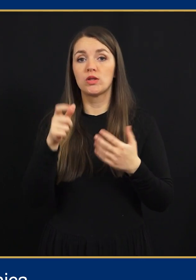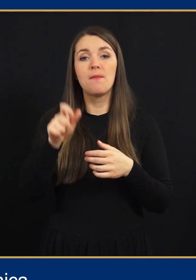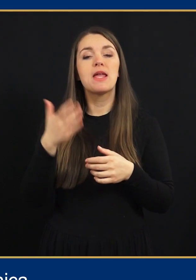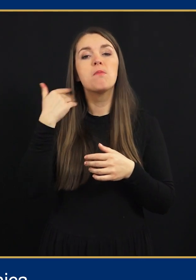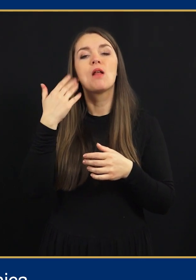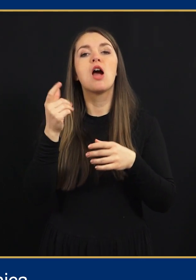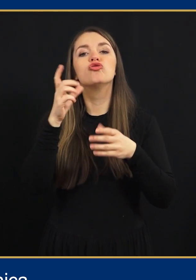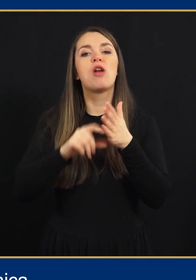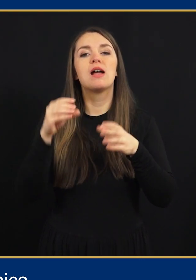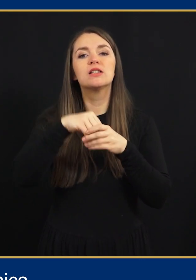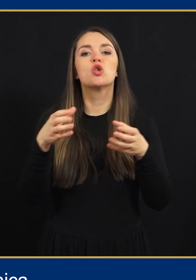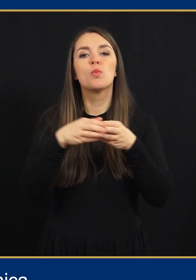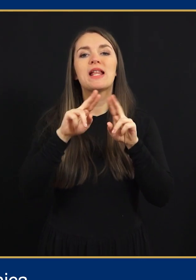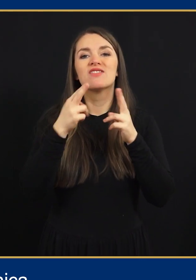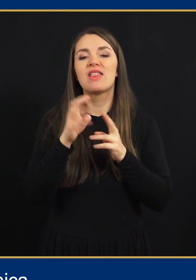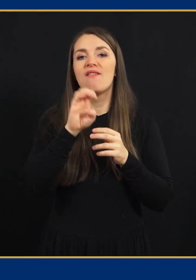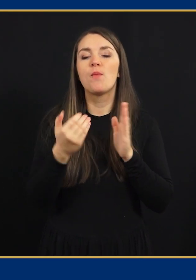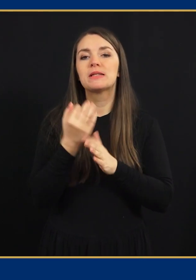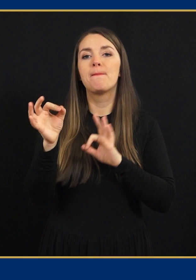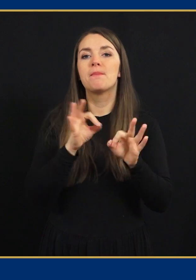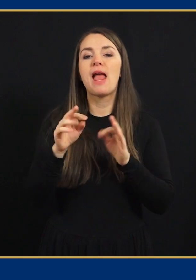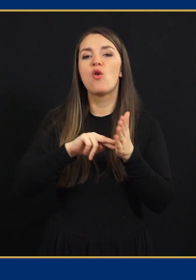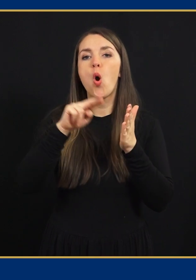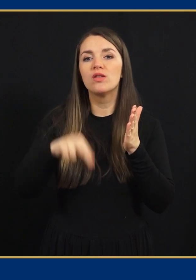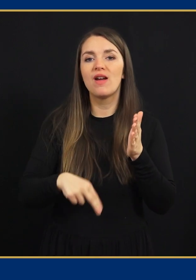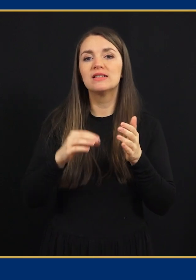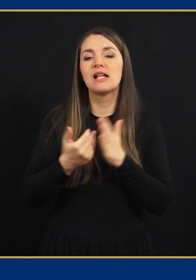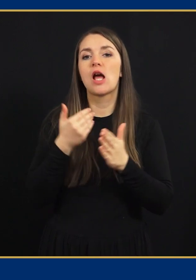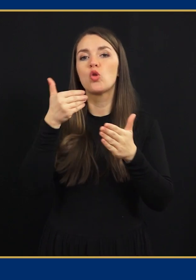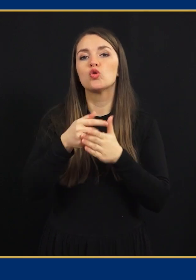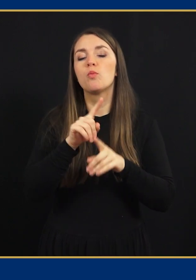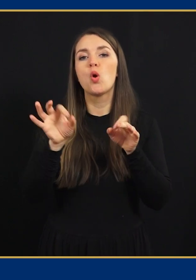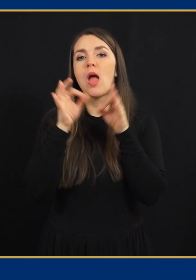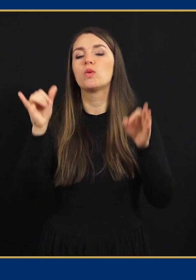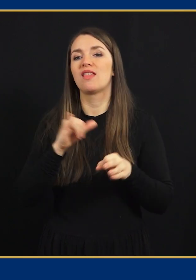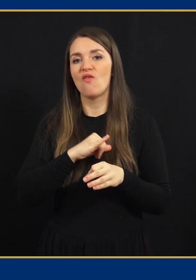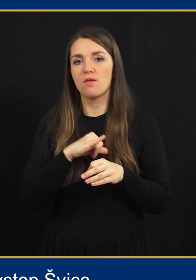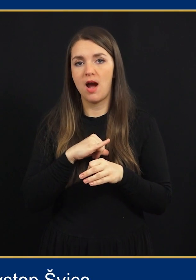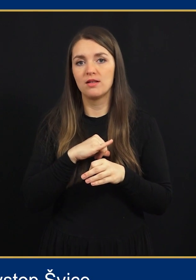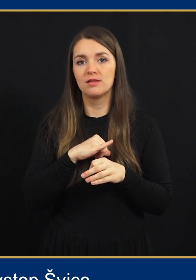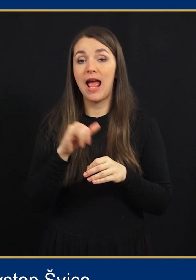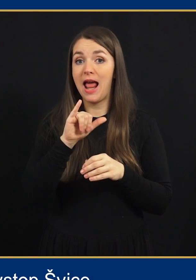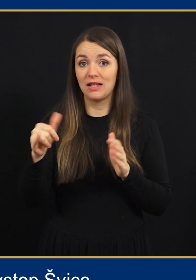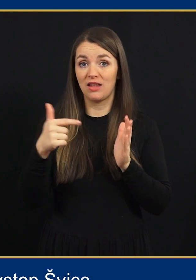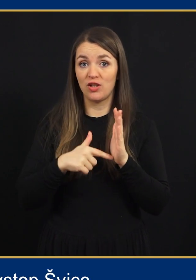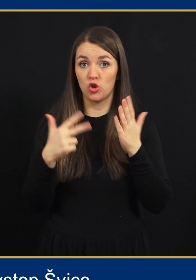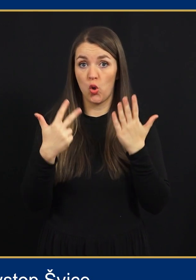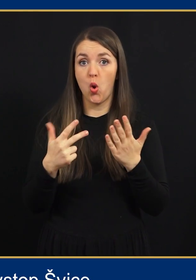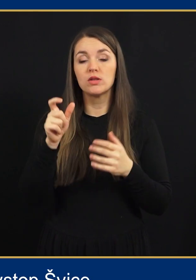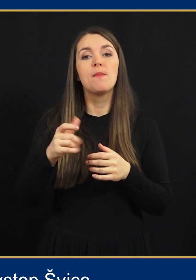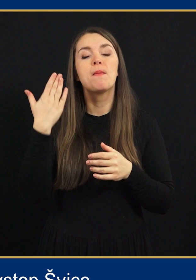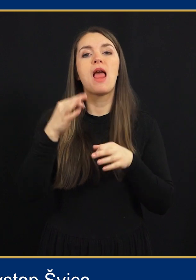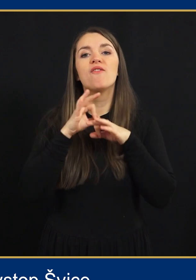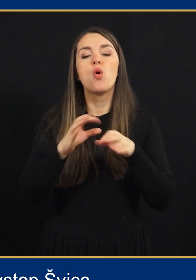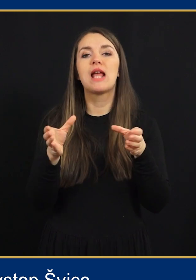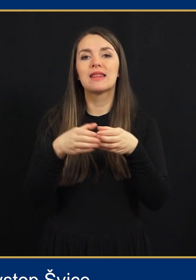bila članica skupine Sveta Evrope za pripravo konvencije o dostopu do javnih informacij. Leta 2008 je bila